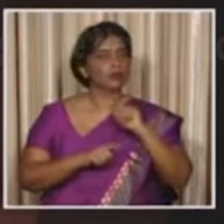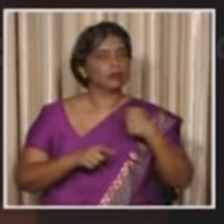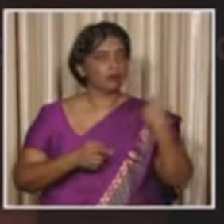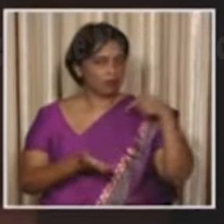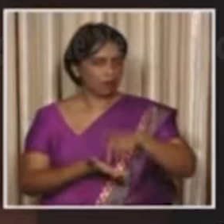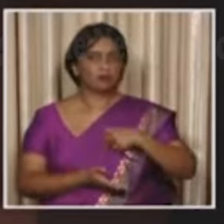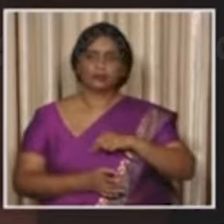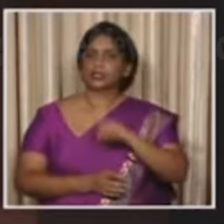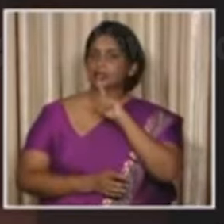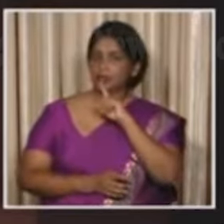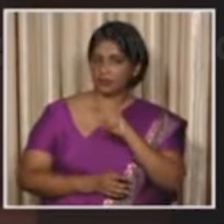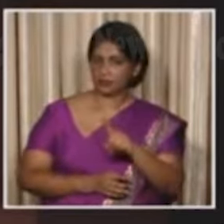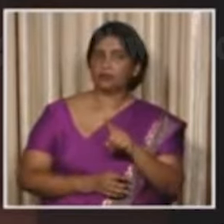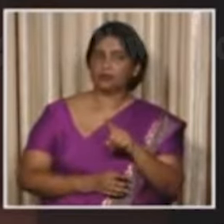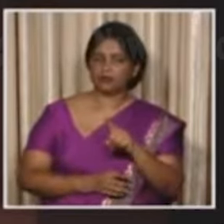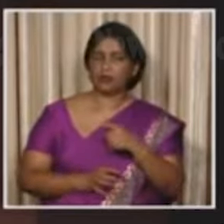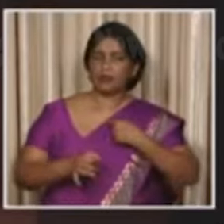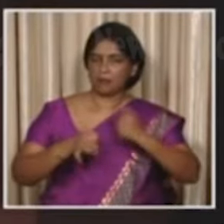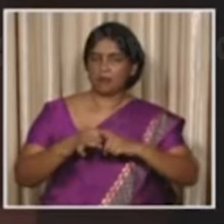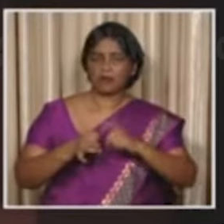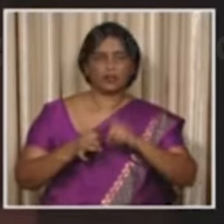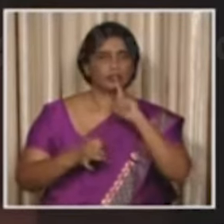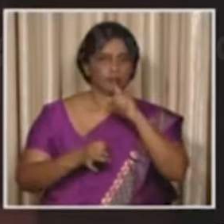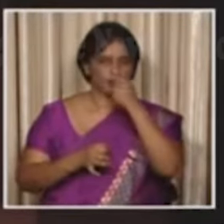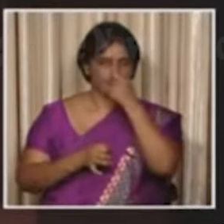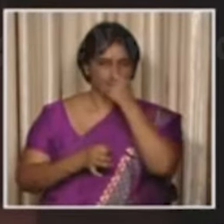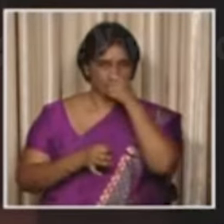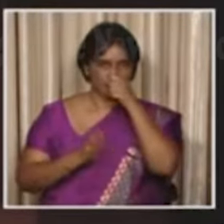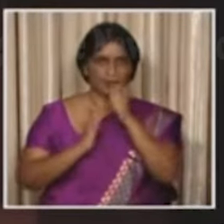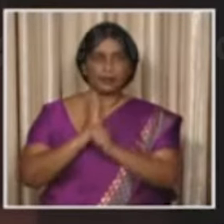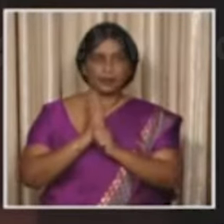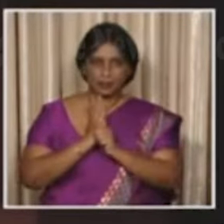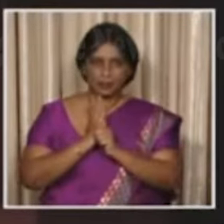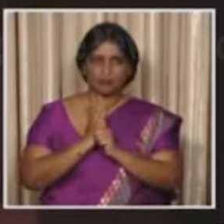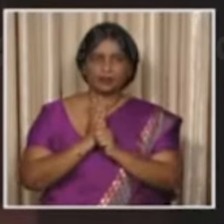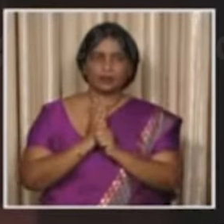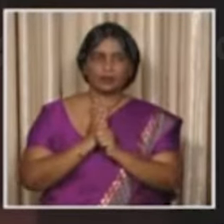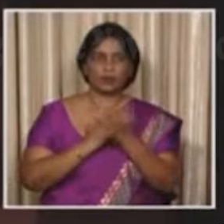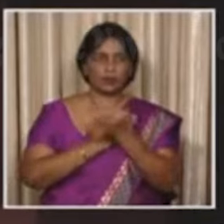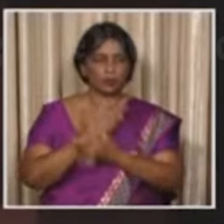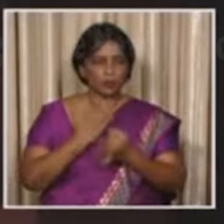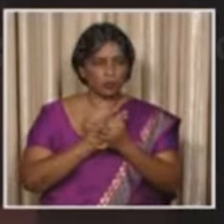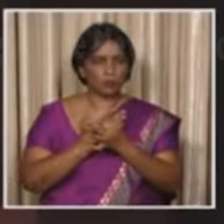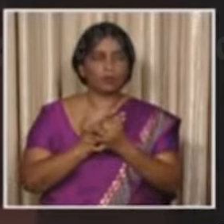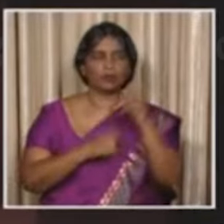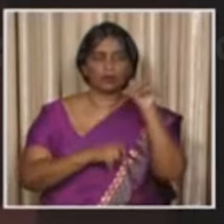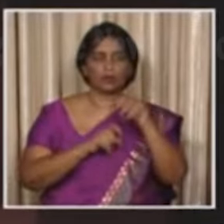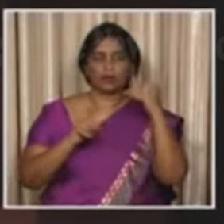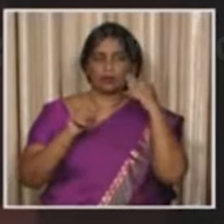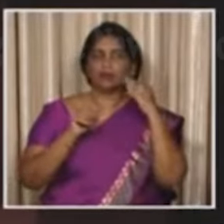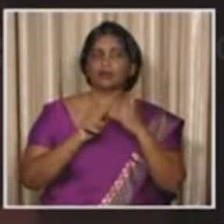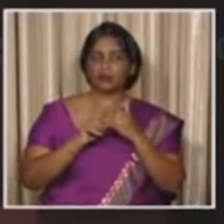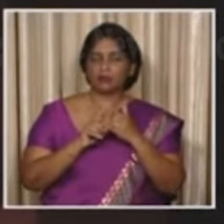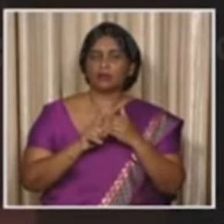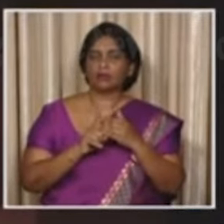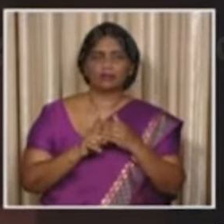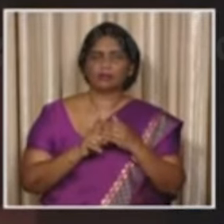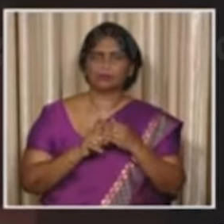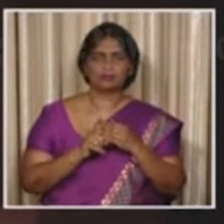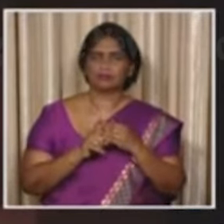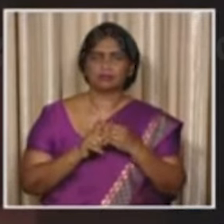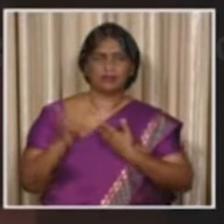කරා. මේ සභාවේ ප්‍රශ්නේ මතු කරා. මේ පාතාලය කුඩුකාරය වෙනුවෙන් මේ අපි කිසිවක්වත් මේ